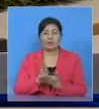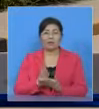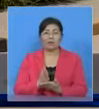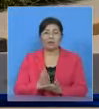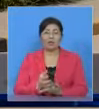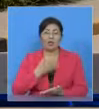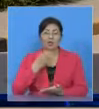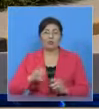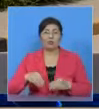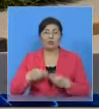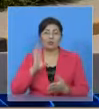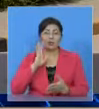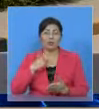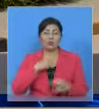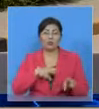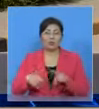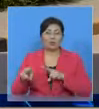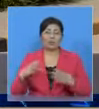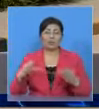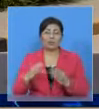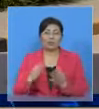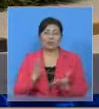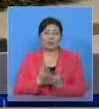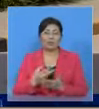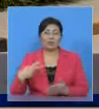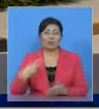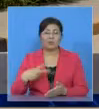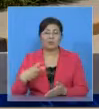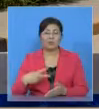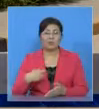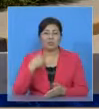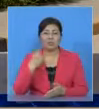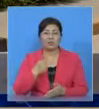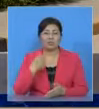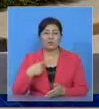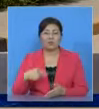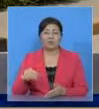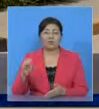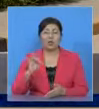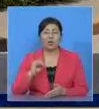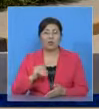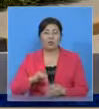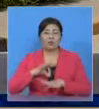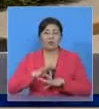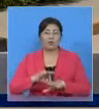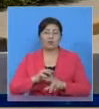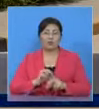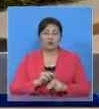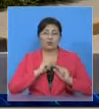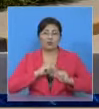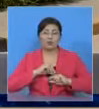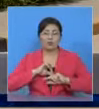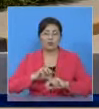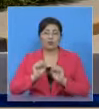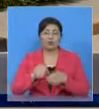жылуын беріп, суын беріп деген сияқты. Олар осы 2022 жылдың 1 шілдесіне дейін олар өз жұмысын жүргізе алады. Сол уақыттан кейін барып